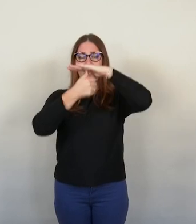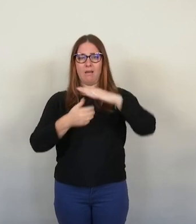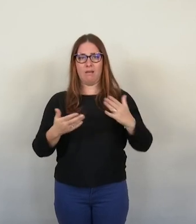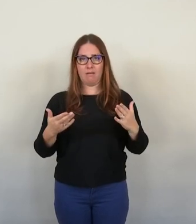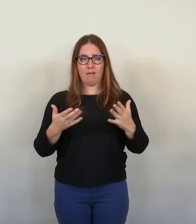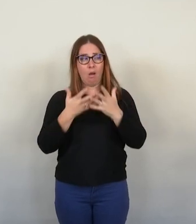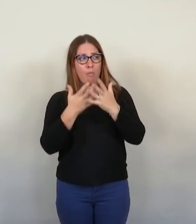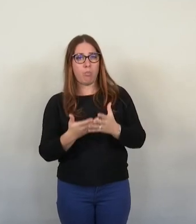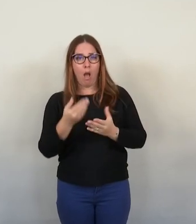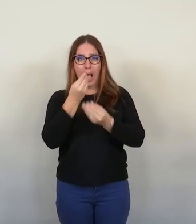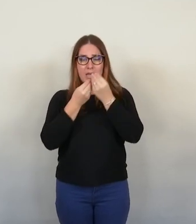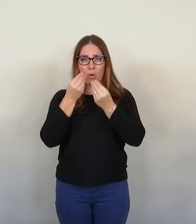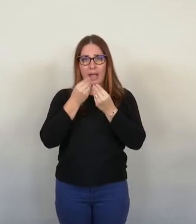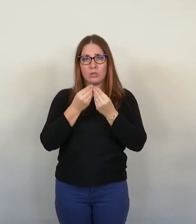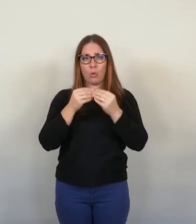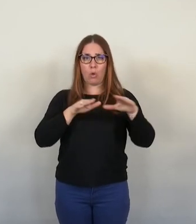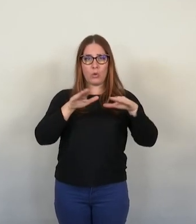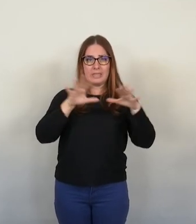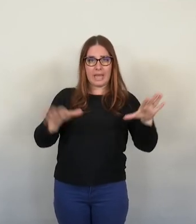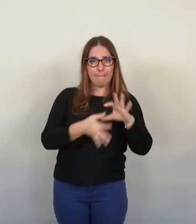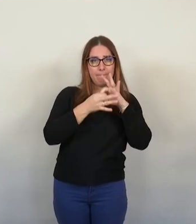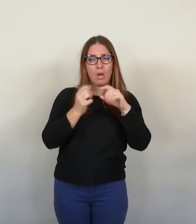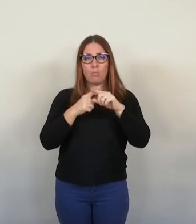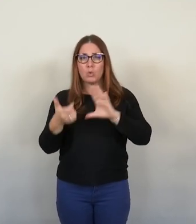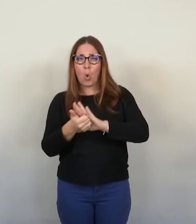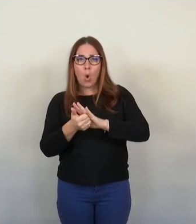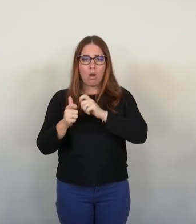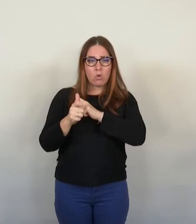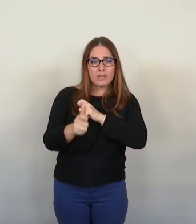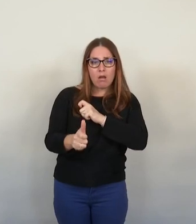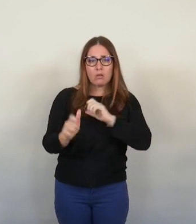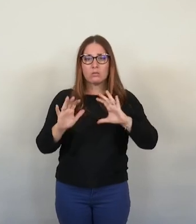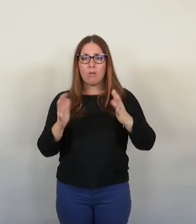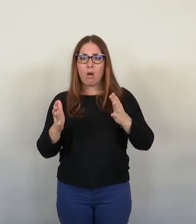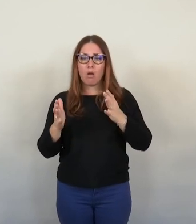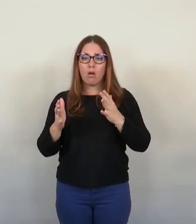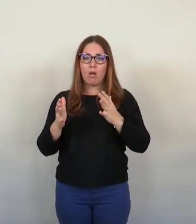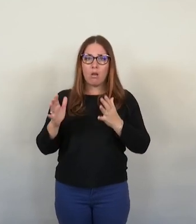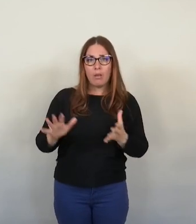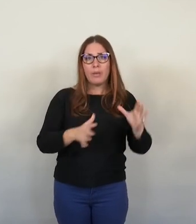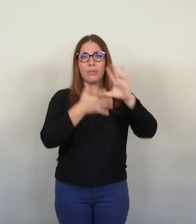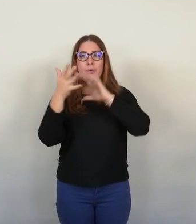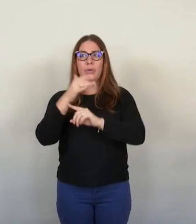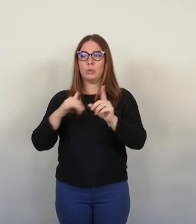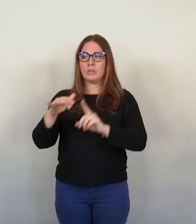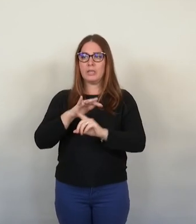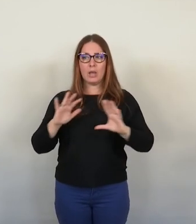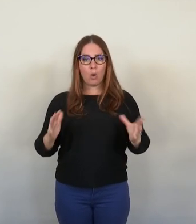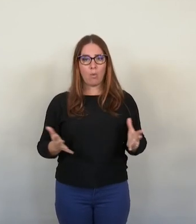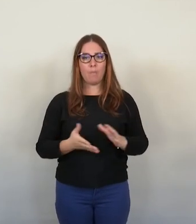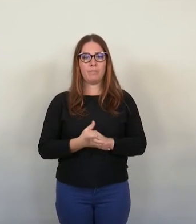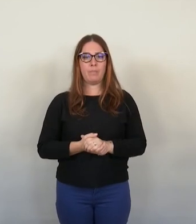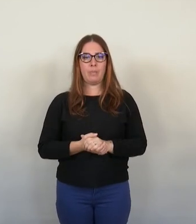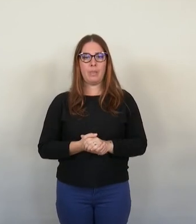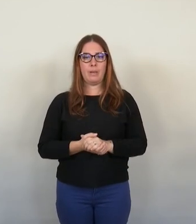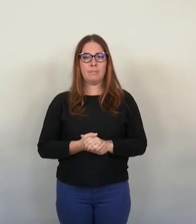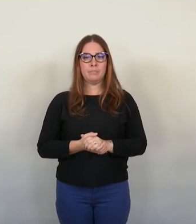l'alimentation dans nos systèmes ainsi que le rôle que celle-ci peut jouer l'impact qu'elle peut avoir en tant que vecteur d'évolution de notre notre société le système